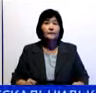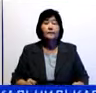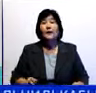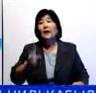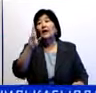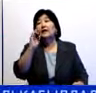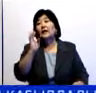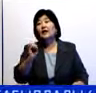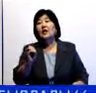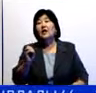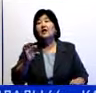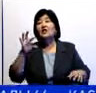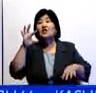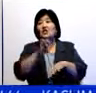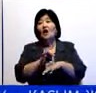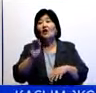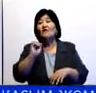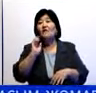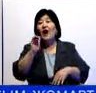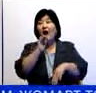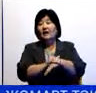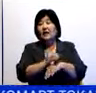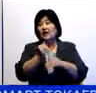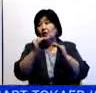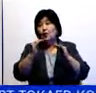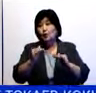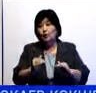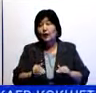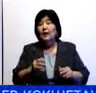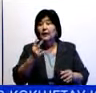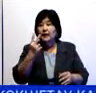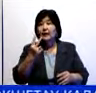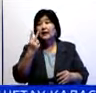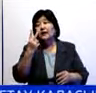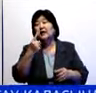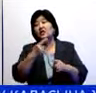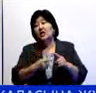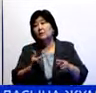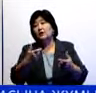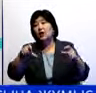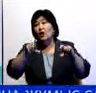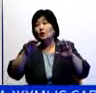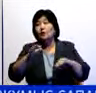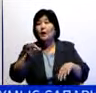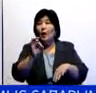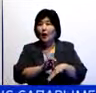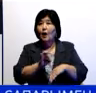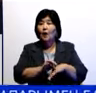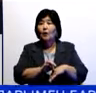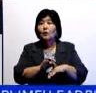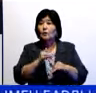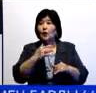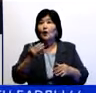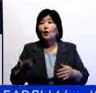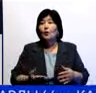Кене шағу фактілері едәуір төмендегенімен, 2-2 жармесе төмендегенімен, бізде ауру саны тоқтап жатқан жоқ.